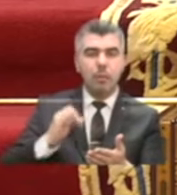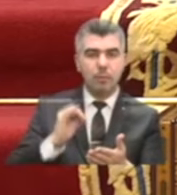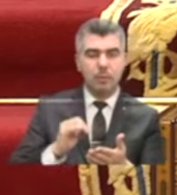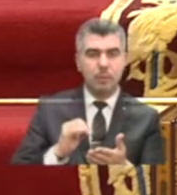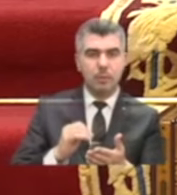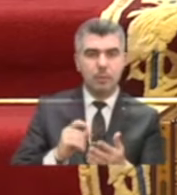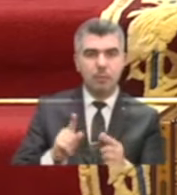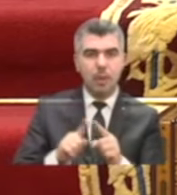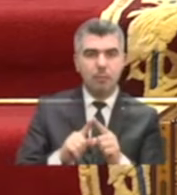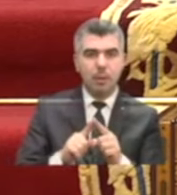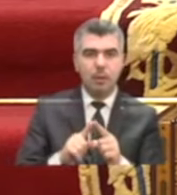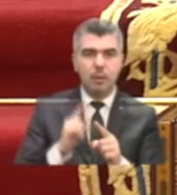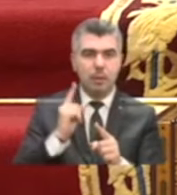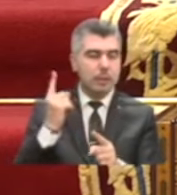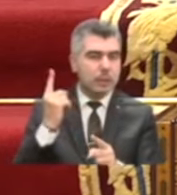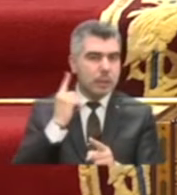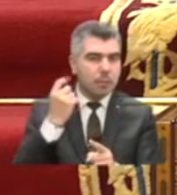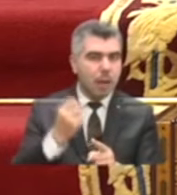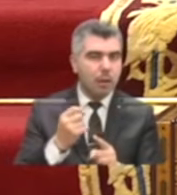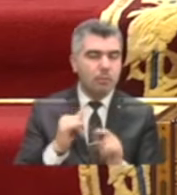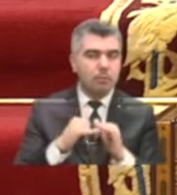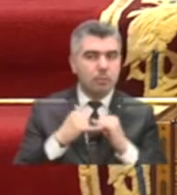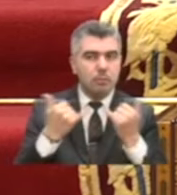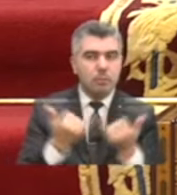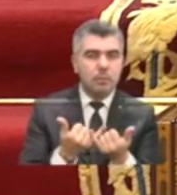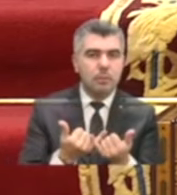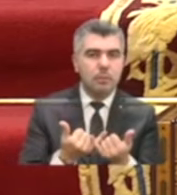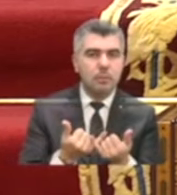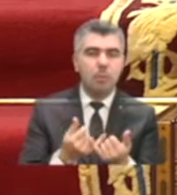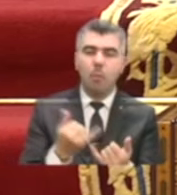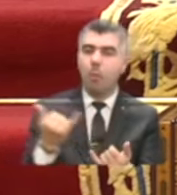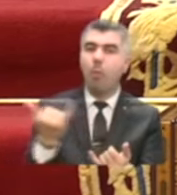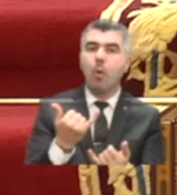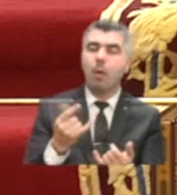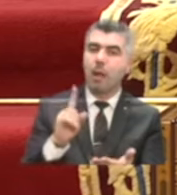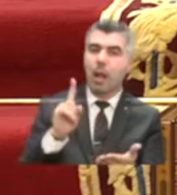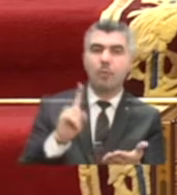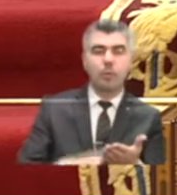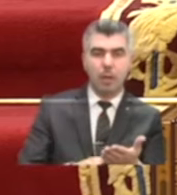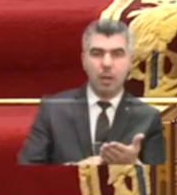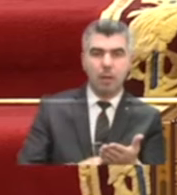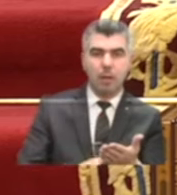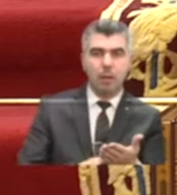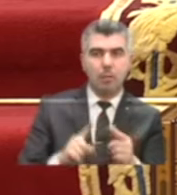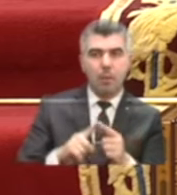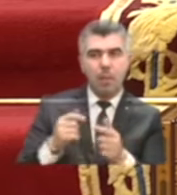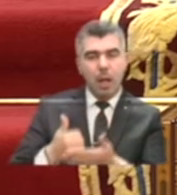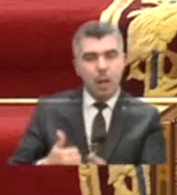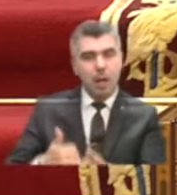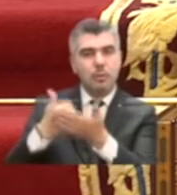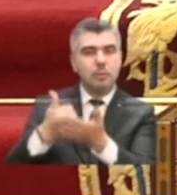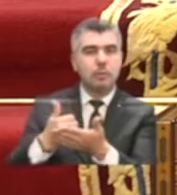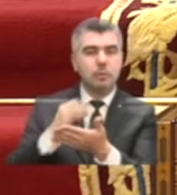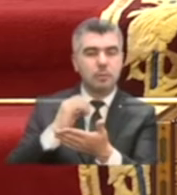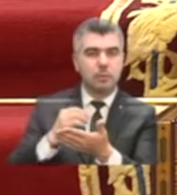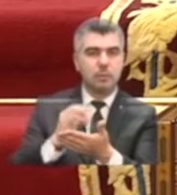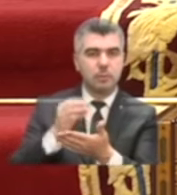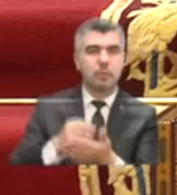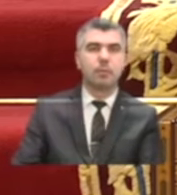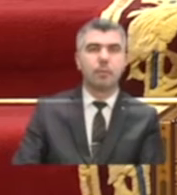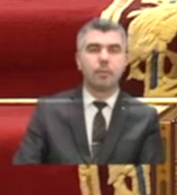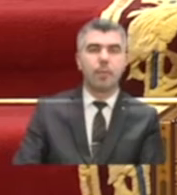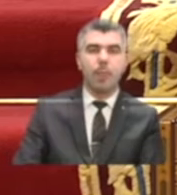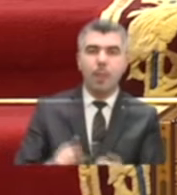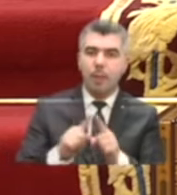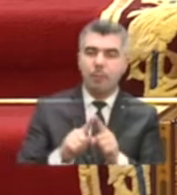صناعه القرار ونسمعوا ليهم، وما محتاجين شكون يصنت ليهم، شكون ياخذ برايهم. وبالتالي سيد الوزير